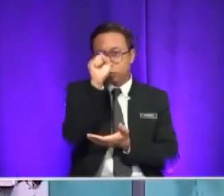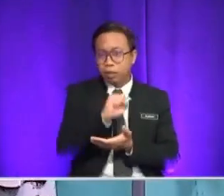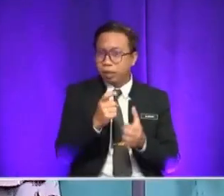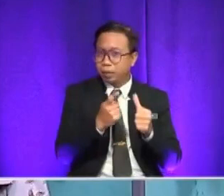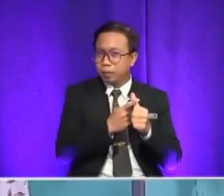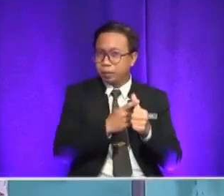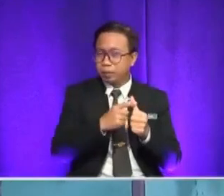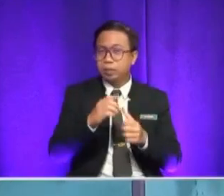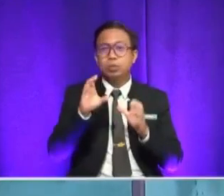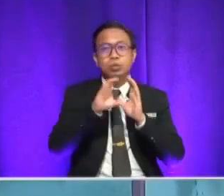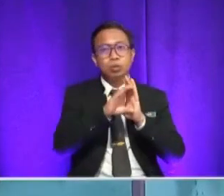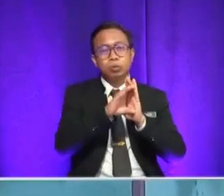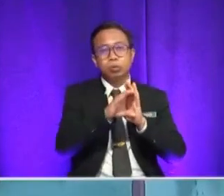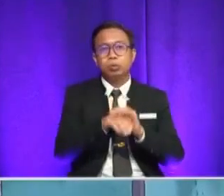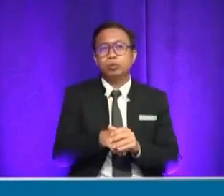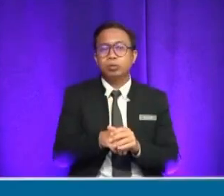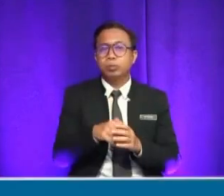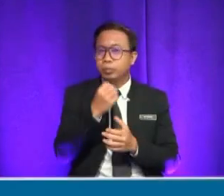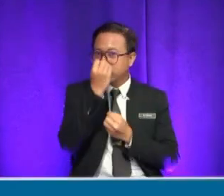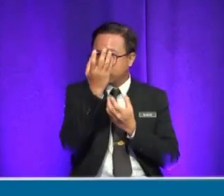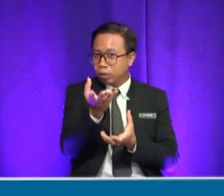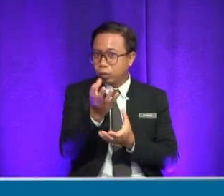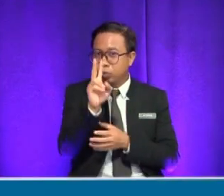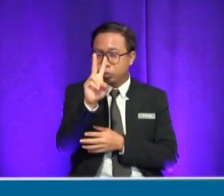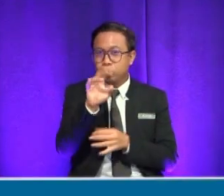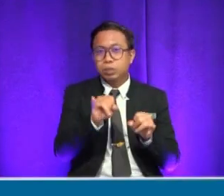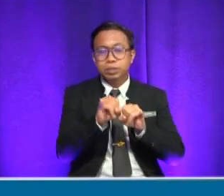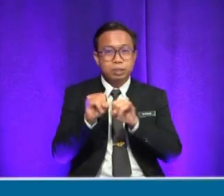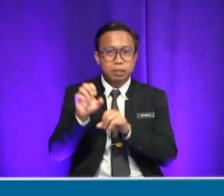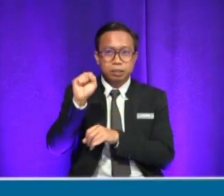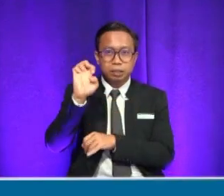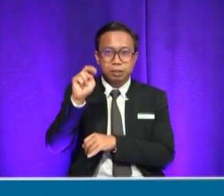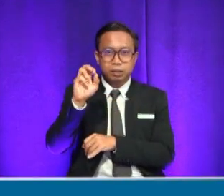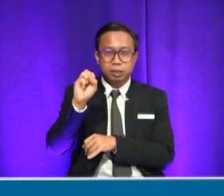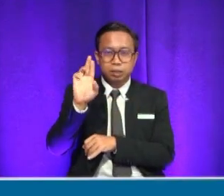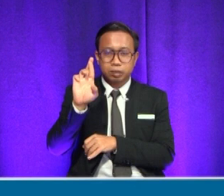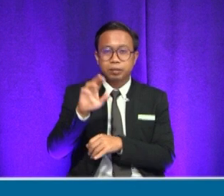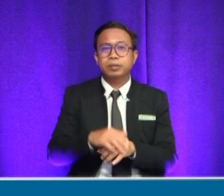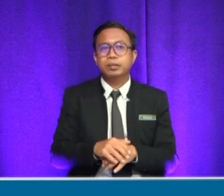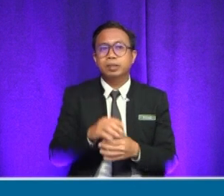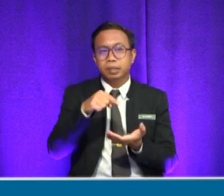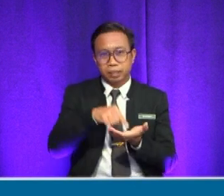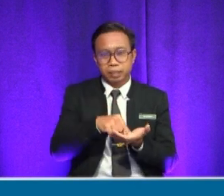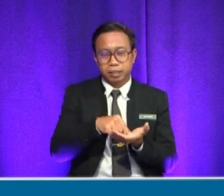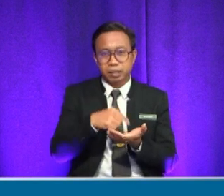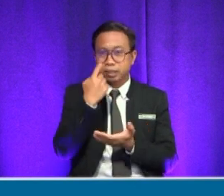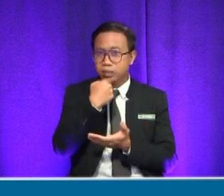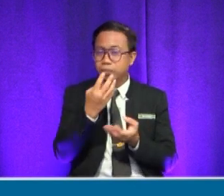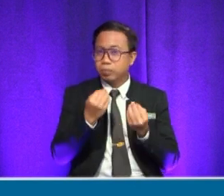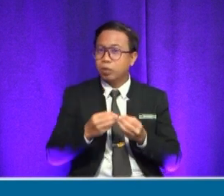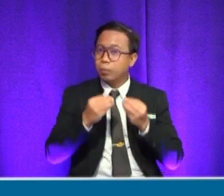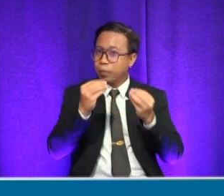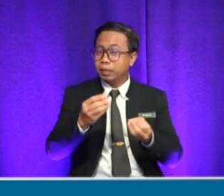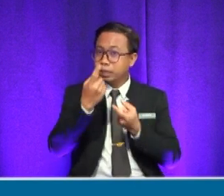pertama, soalan contoh yang pertama, nyatakan dua jenis sensor. Okey. Jadi siapa nak bagi